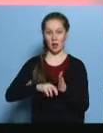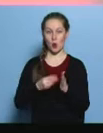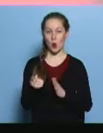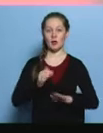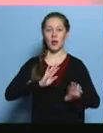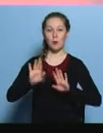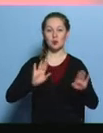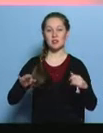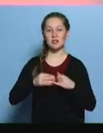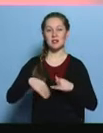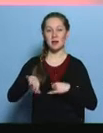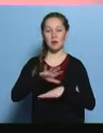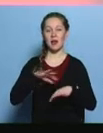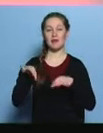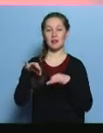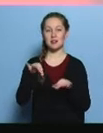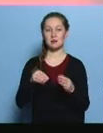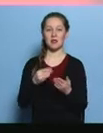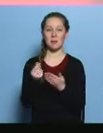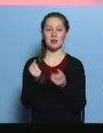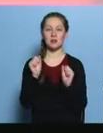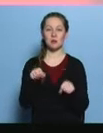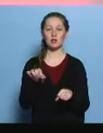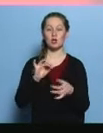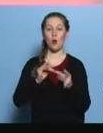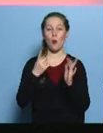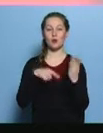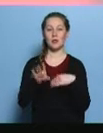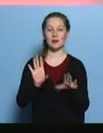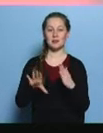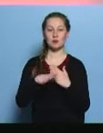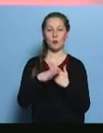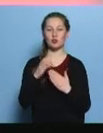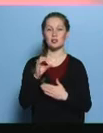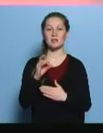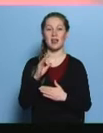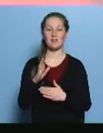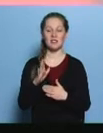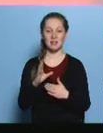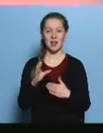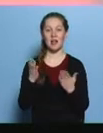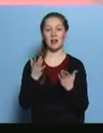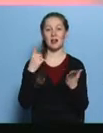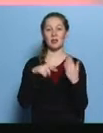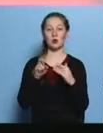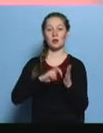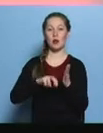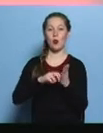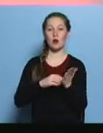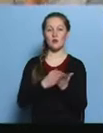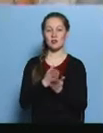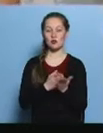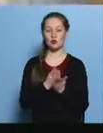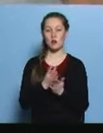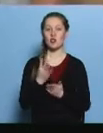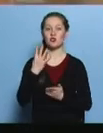земельные участки, транспорт. Оплатить можно и онлайн при помощи специального сервиса, размещенного на официальном сайте налоговой службы. С